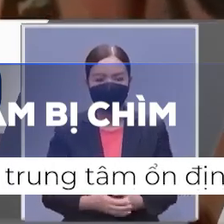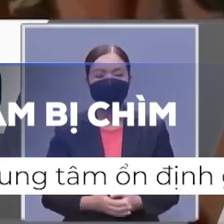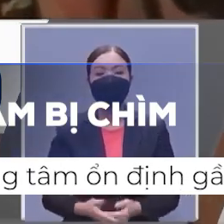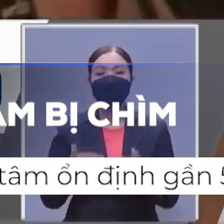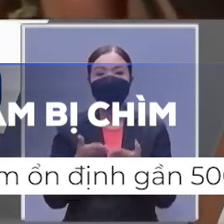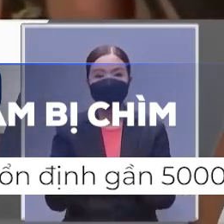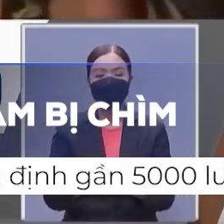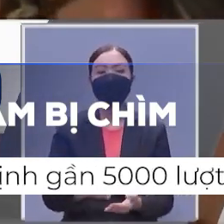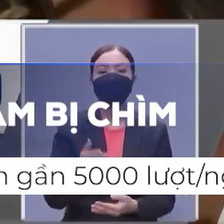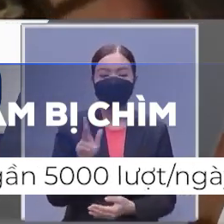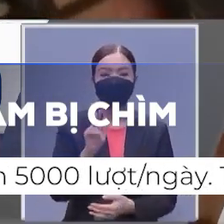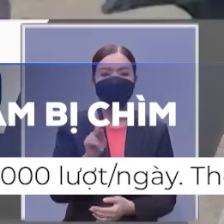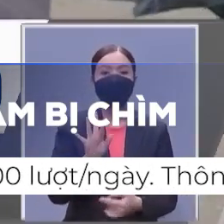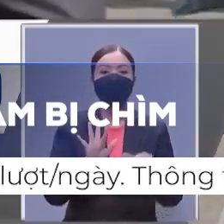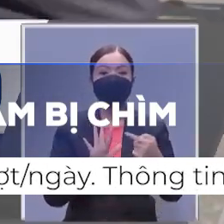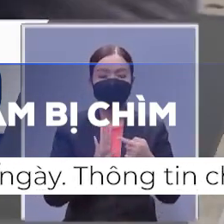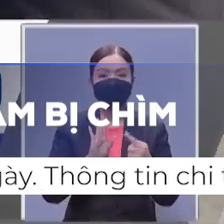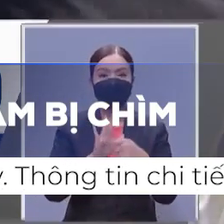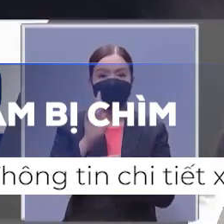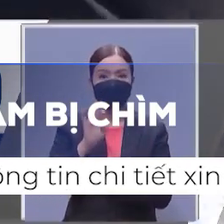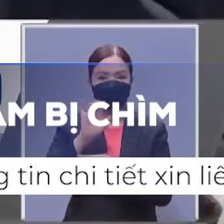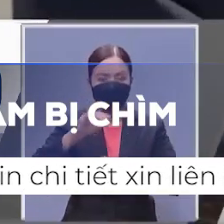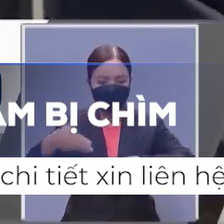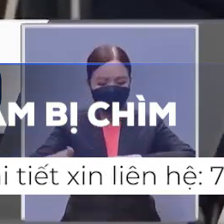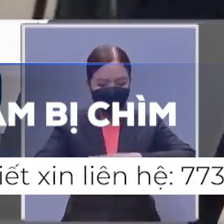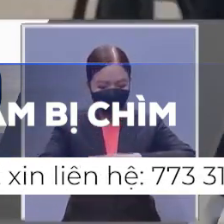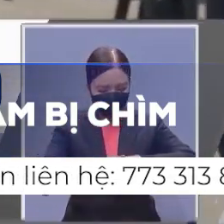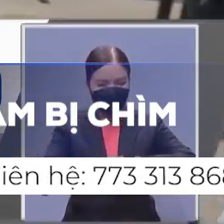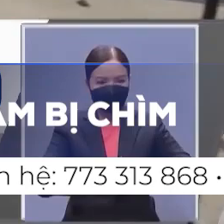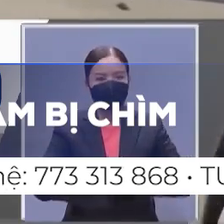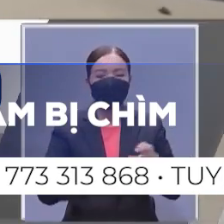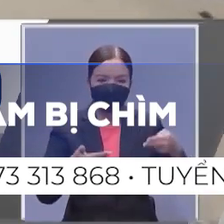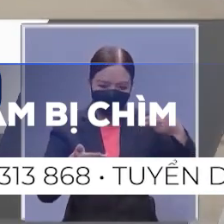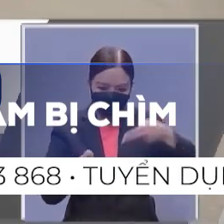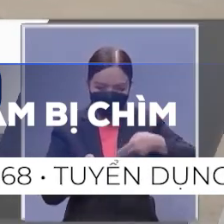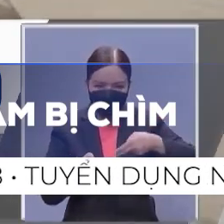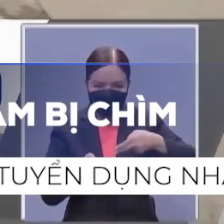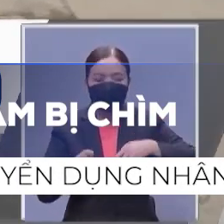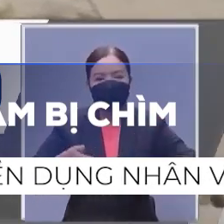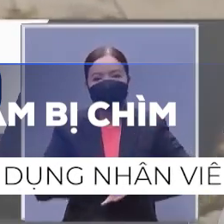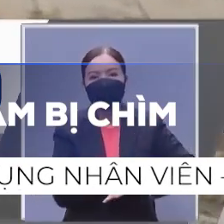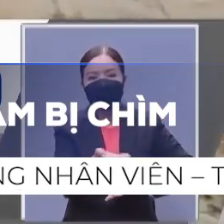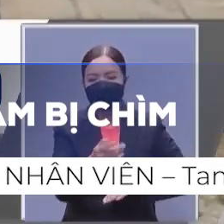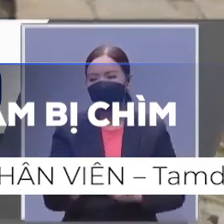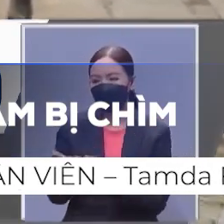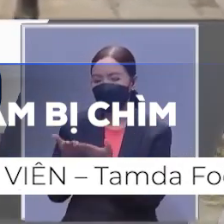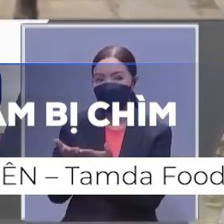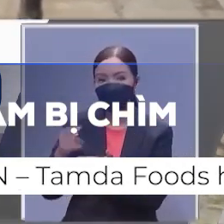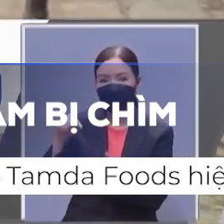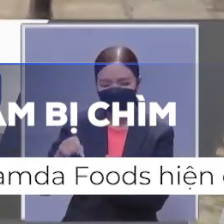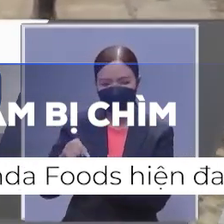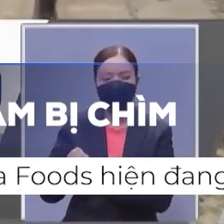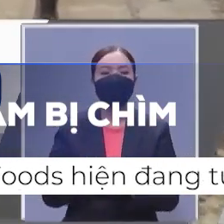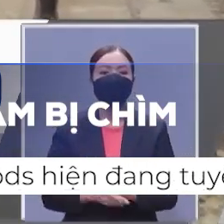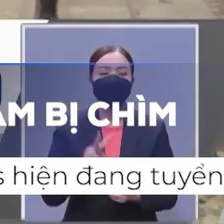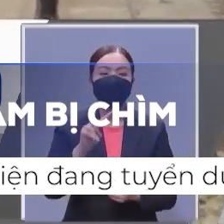1 Hải quân Thái Lan cho biết áo phao cứu sinh và kỹ thuật nổi trên mặt nước của các thủy thủ mất tích cho phép tất cả chỉ có 48 giờ để